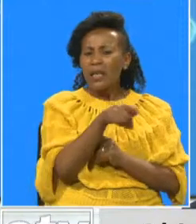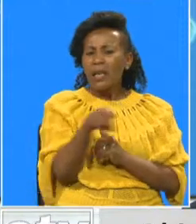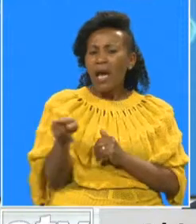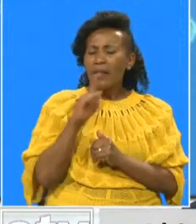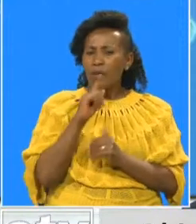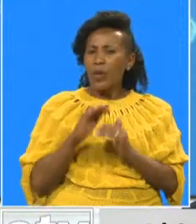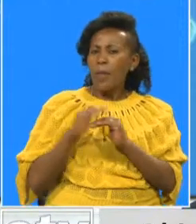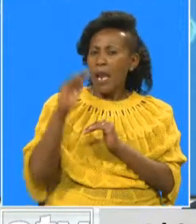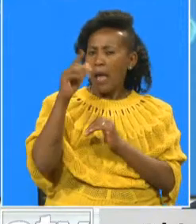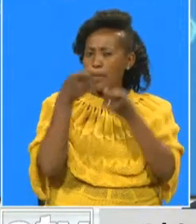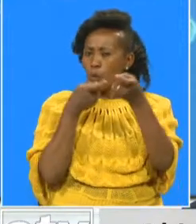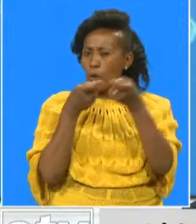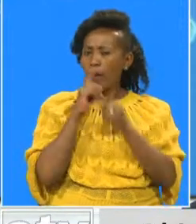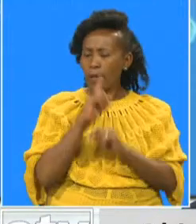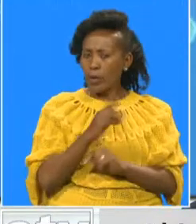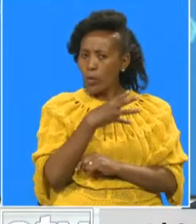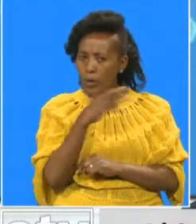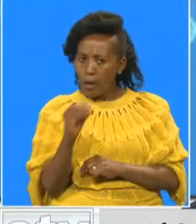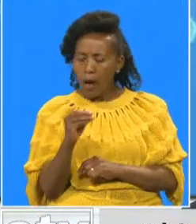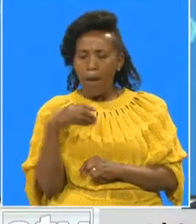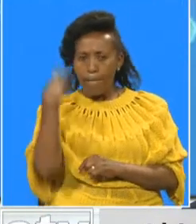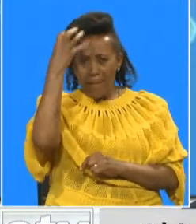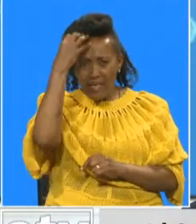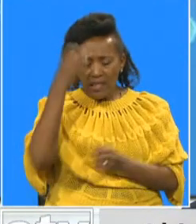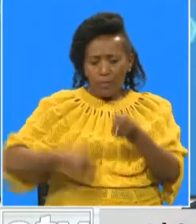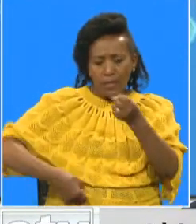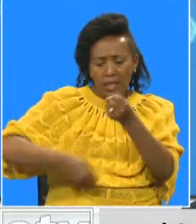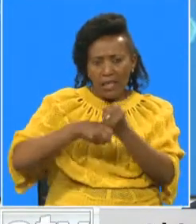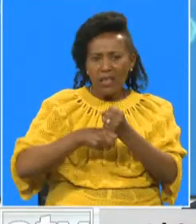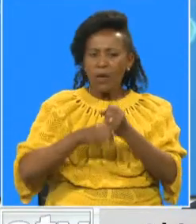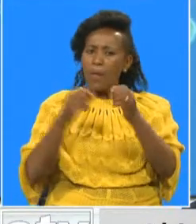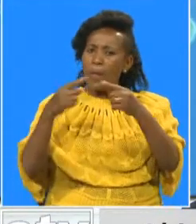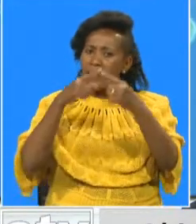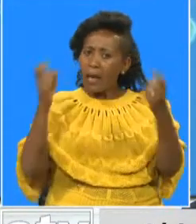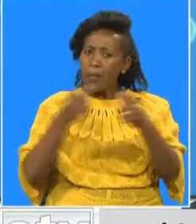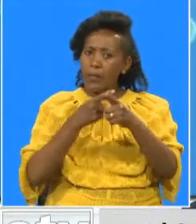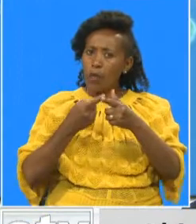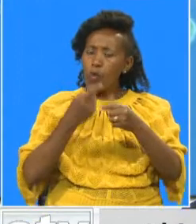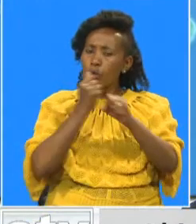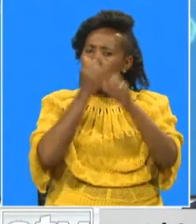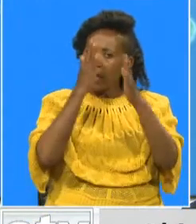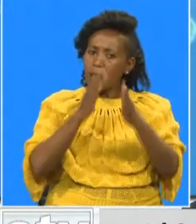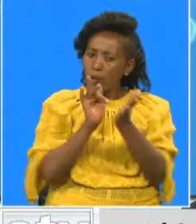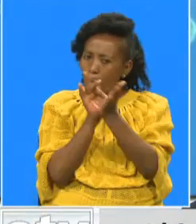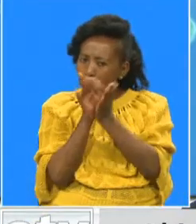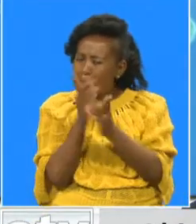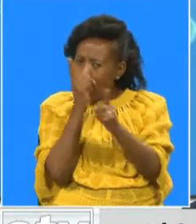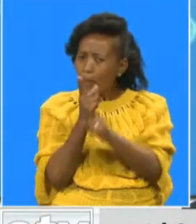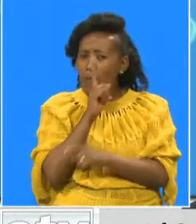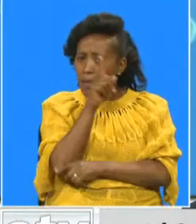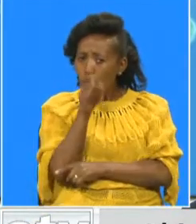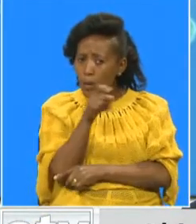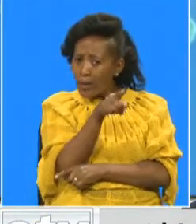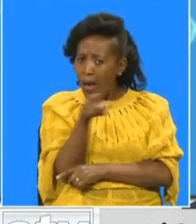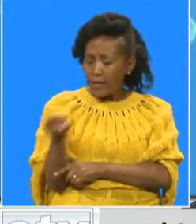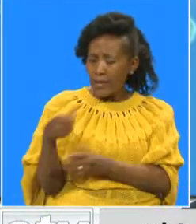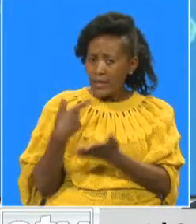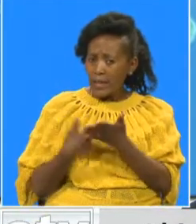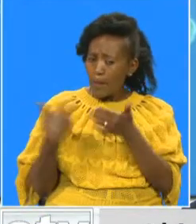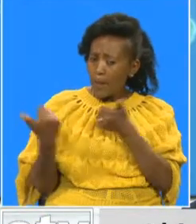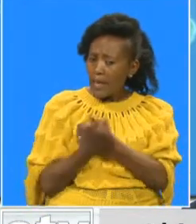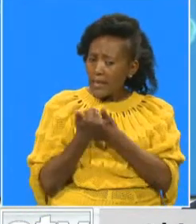ነው በበላይነት የሚቆጣጠረውና መንግስትም እየደገፈ በተቃራኒ ደግሞ ሰራተኛን ማባረር አግባብ ነው? እናንተስ